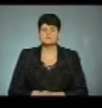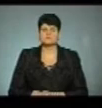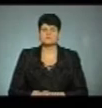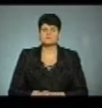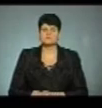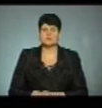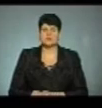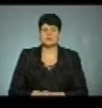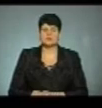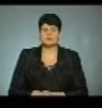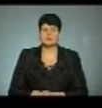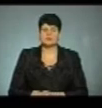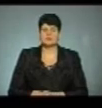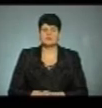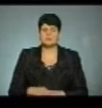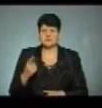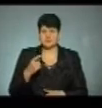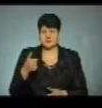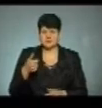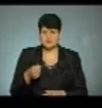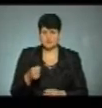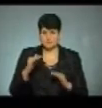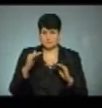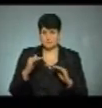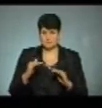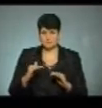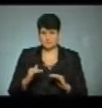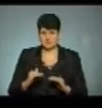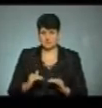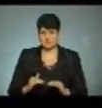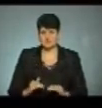Перше, то можна нажимаєшся тут, потім опускаєшся от платформу.